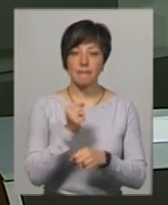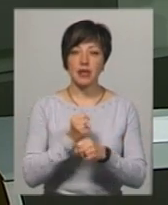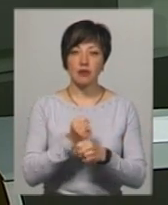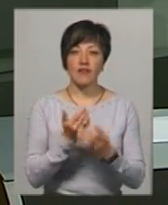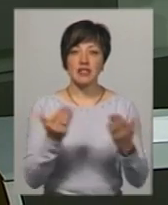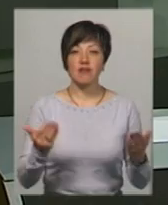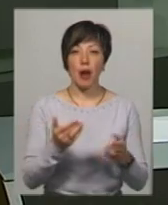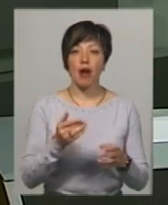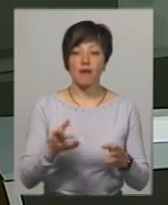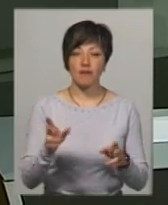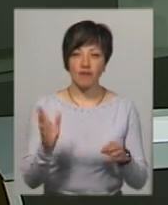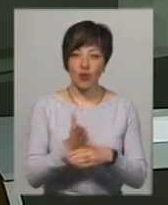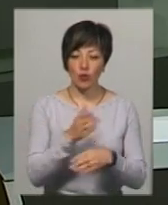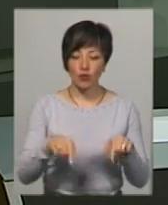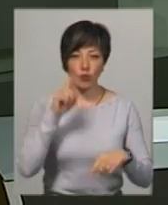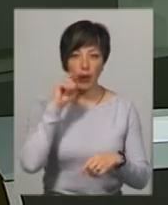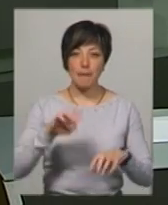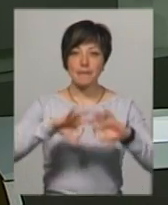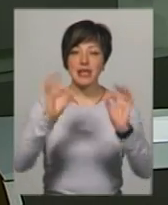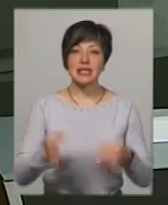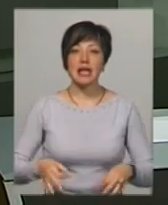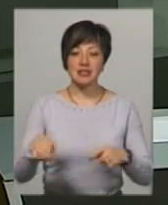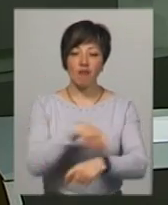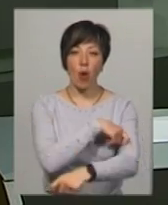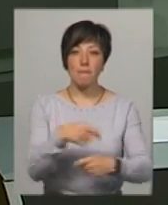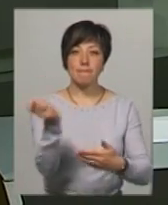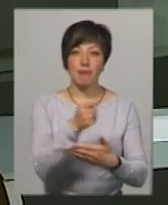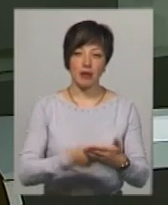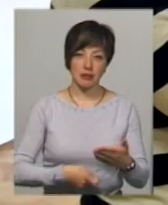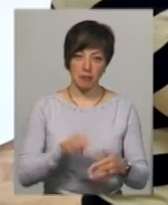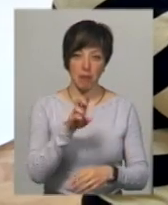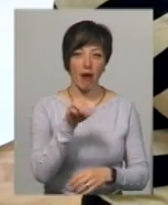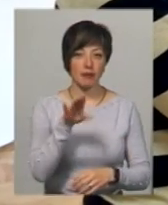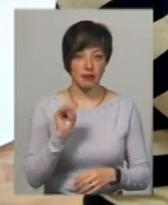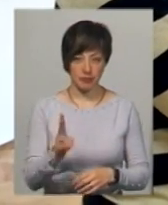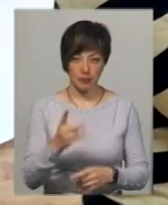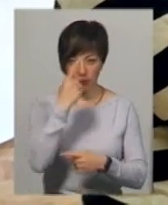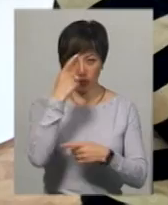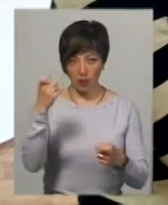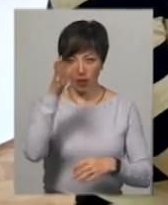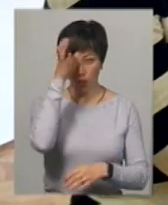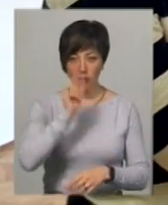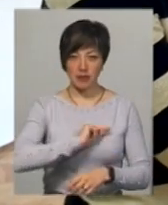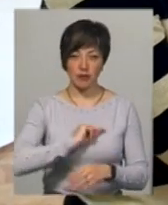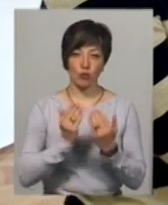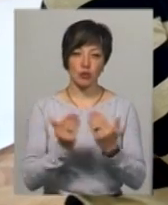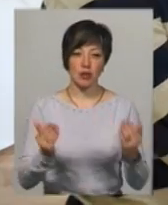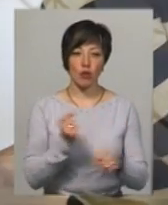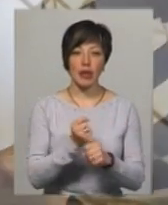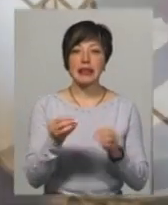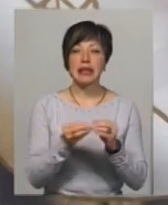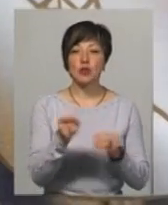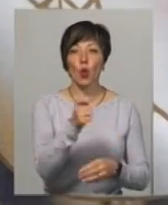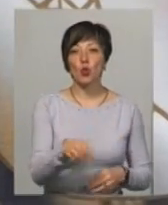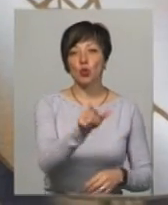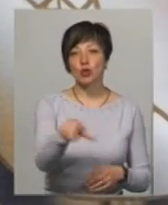in Ukraine. Мистецтво батика», повідомляє науковий співробітник музею Людмила Сковерко. В експозиції роботи 10